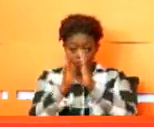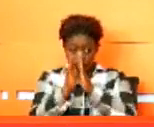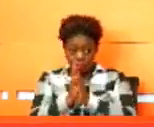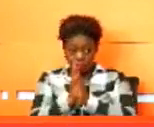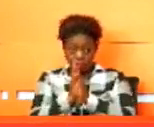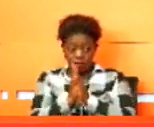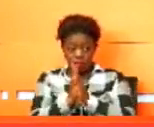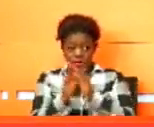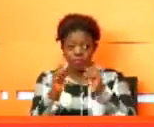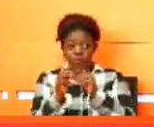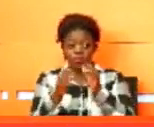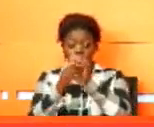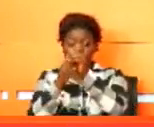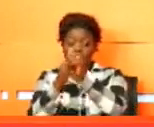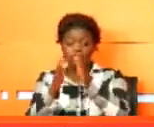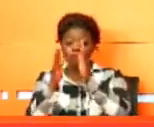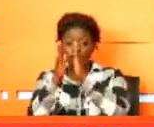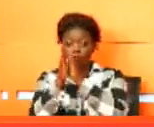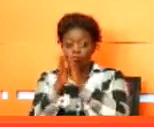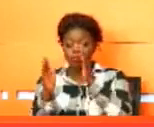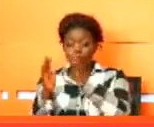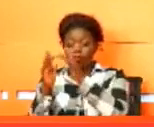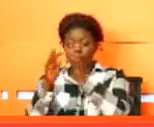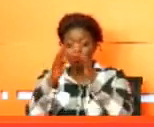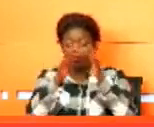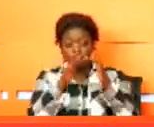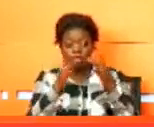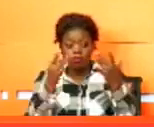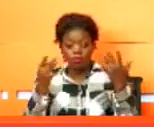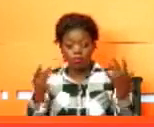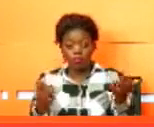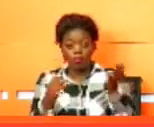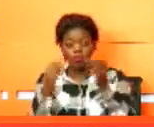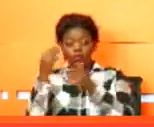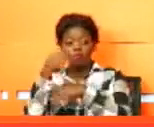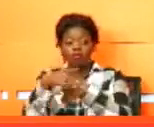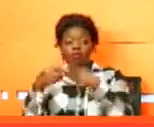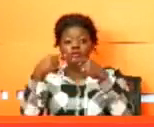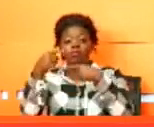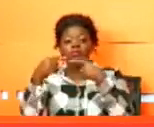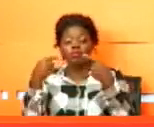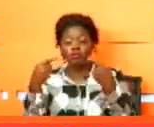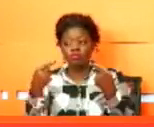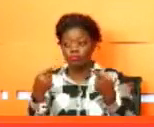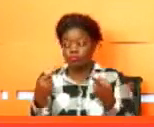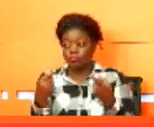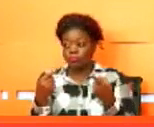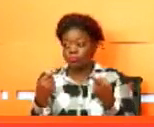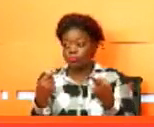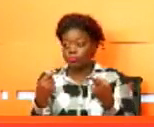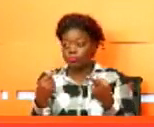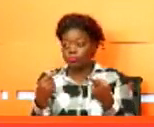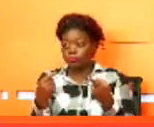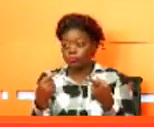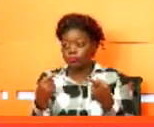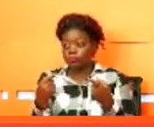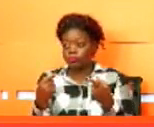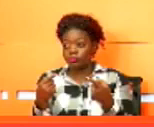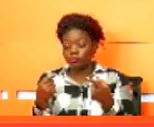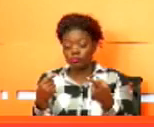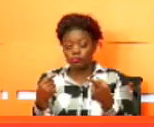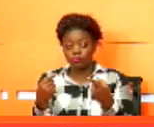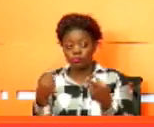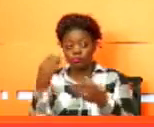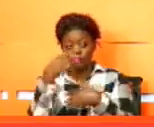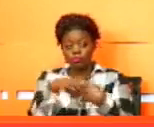nga yakulemberamu okusaba kw'omutimbagano era nga ono yavaayo n'atambuza bulungi naddala n'atambuza bulungi era